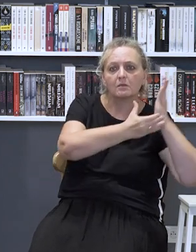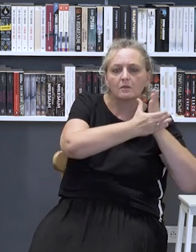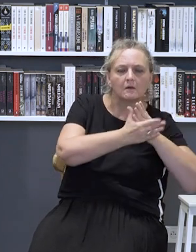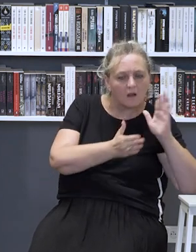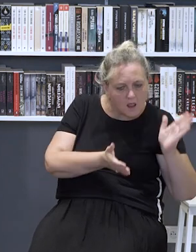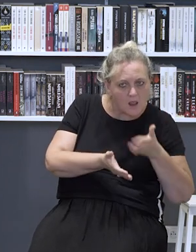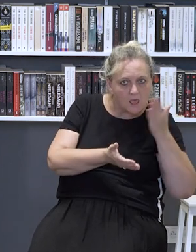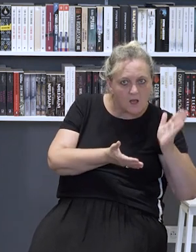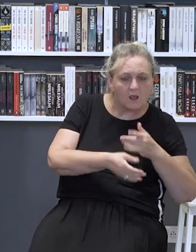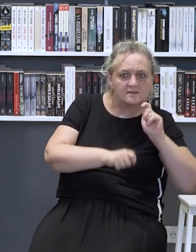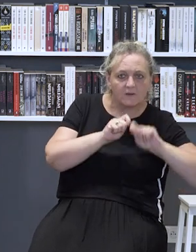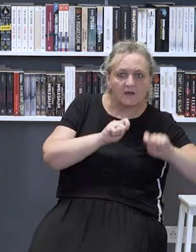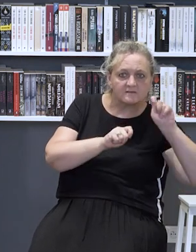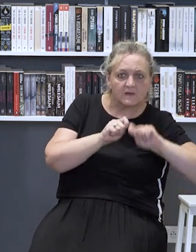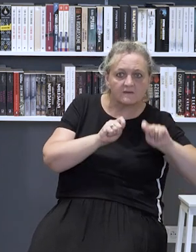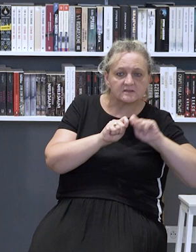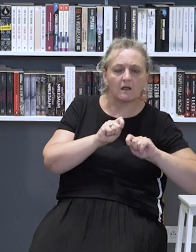siedzę i przeglądam te akty.